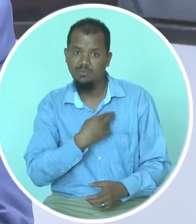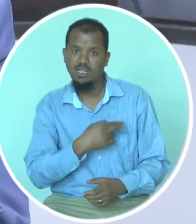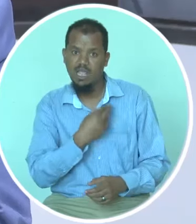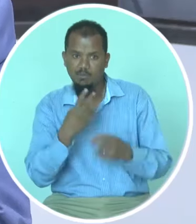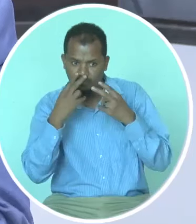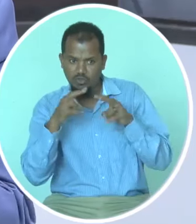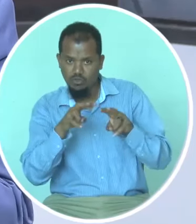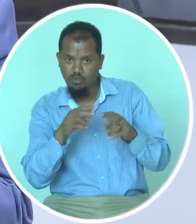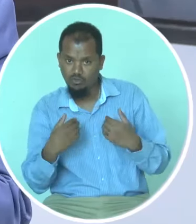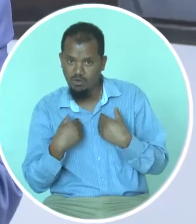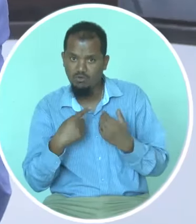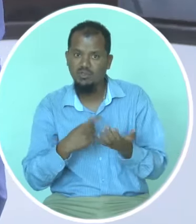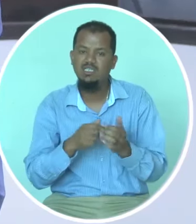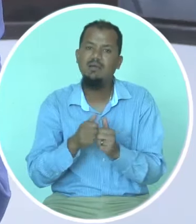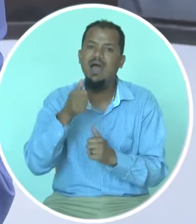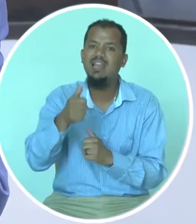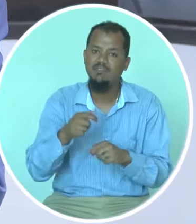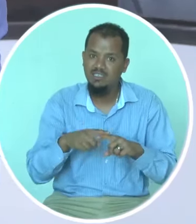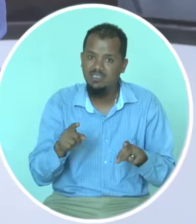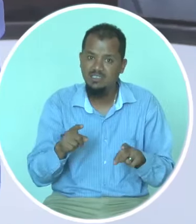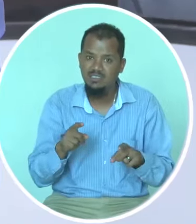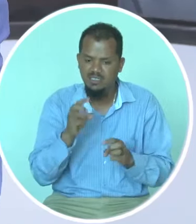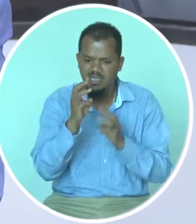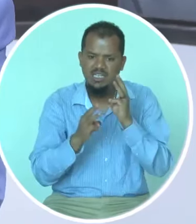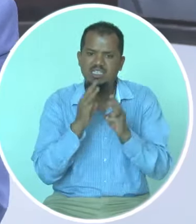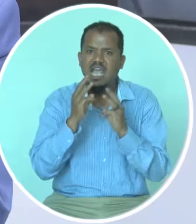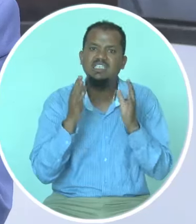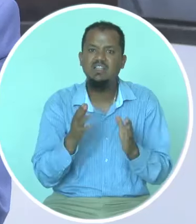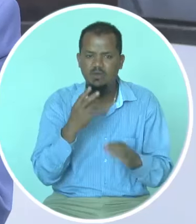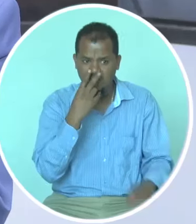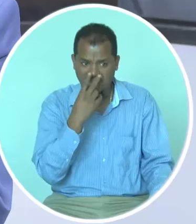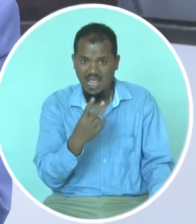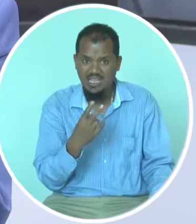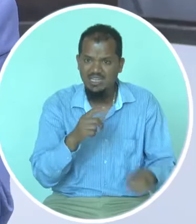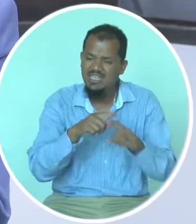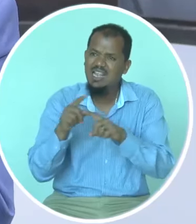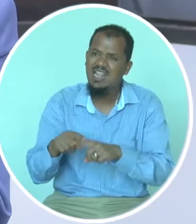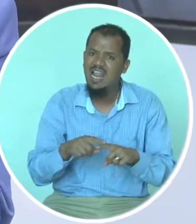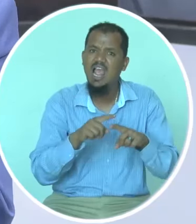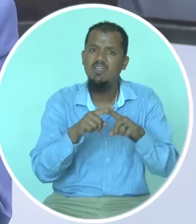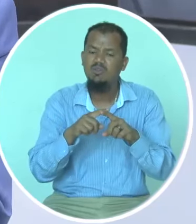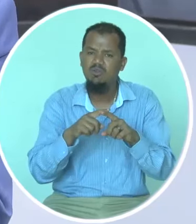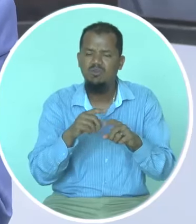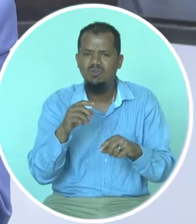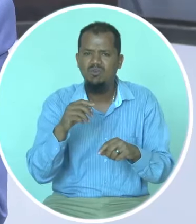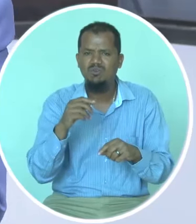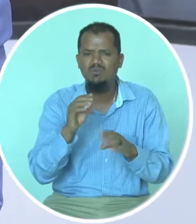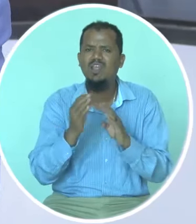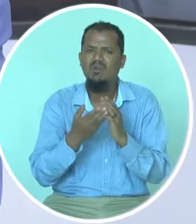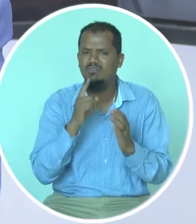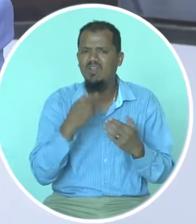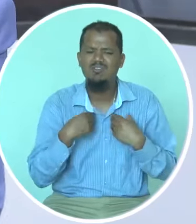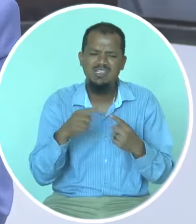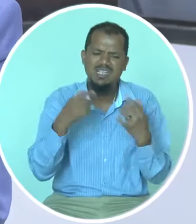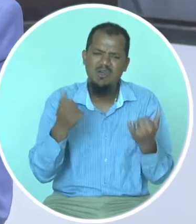የሃይማኖታዊ እይታዎች አሉ ከዛም ባሻገር ግን የሳይንሳዊ እይታውን ያየን እንደሆነ ተለያዩ እንድምታዎች ናቸው እስካሁን ድረስ ግን